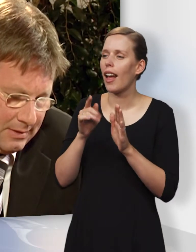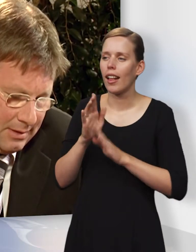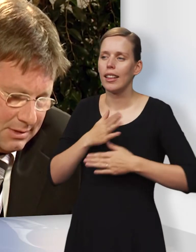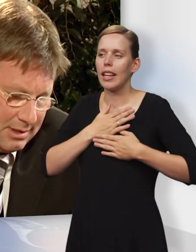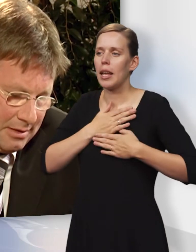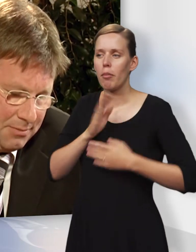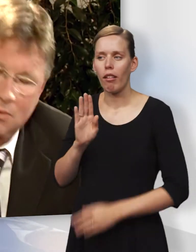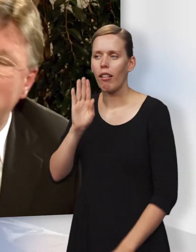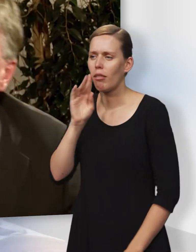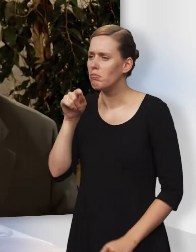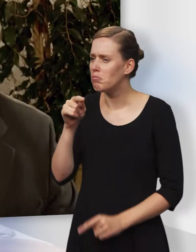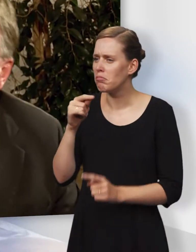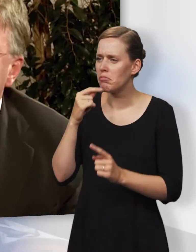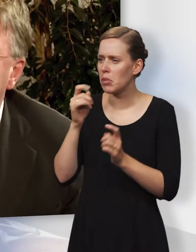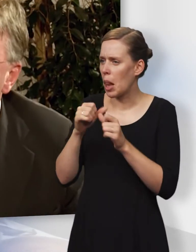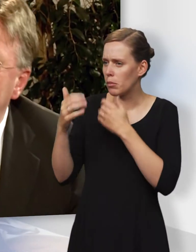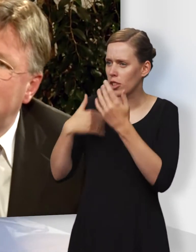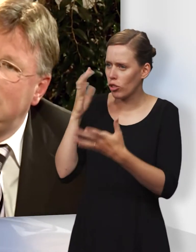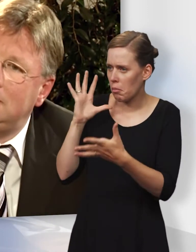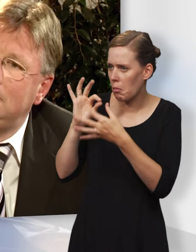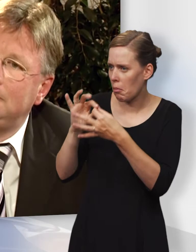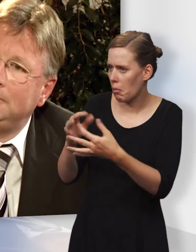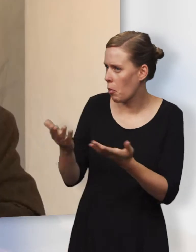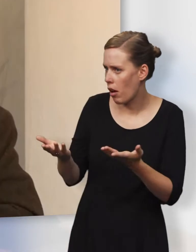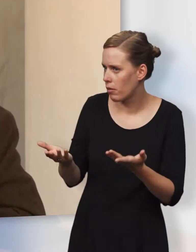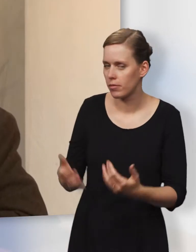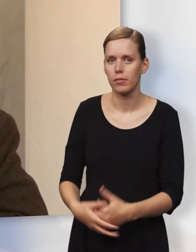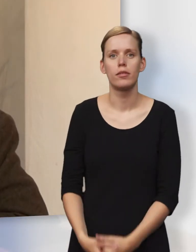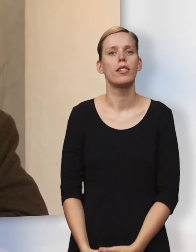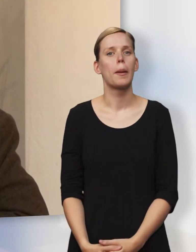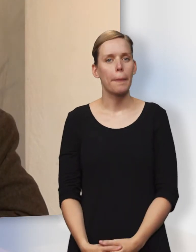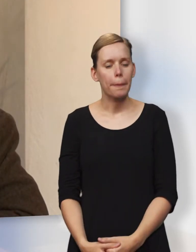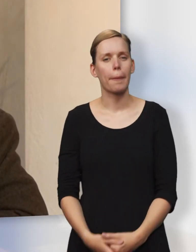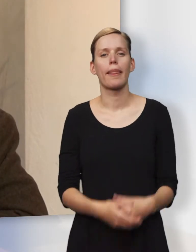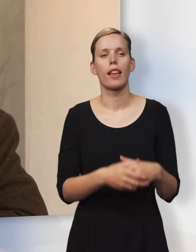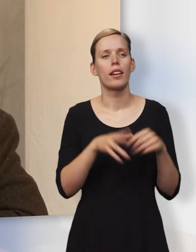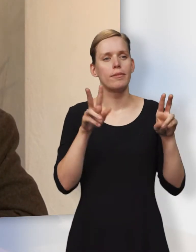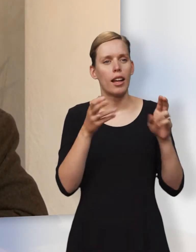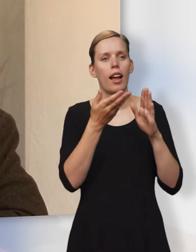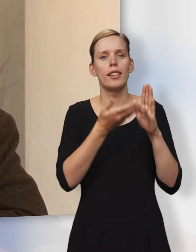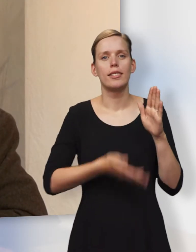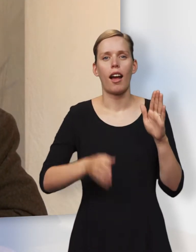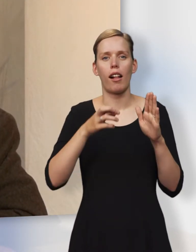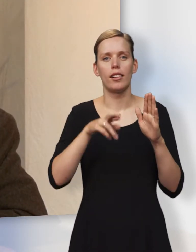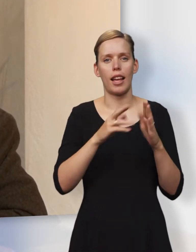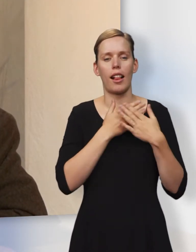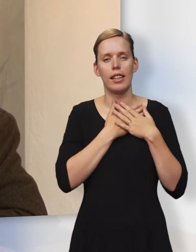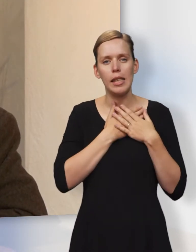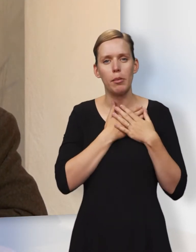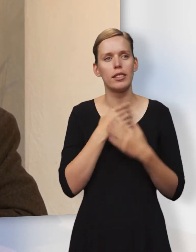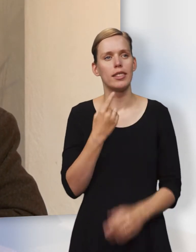Liebe. Gibt es da biografische Züge auch in solchen Liedern? Tal der Liebe ist ja eigentlich aus